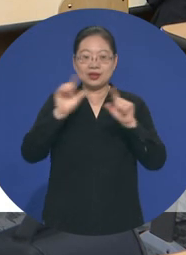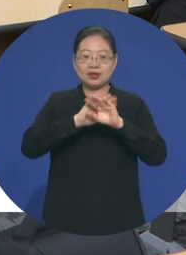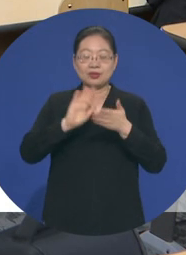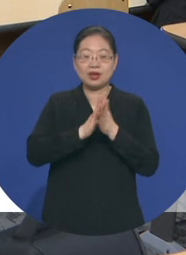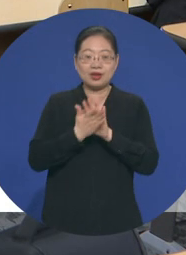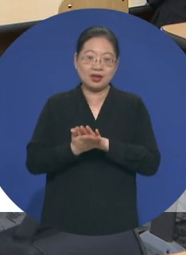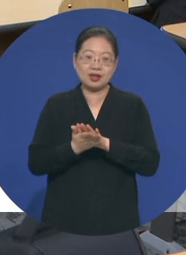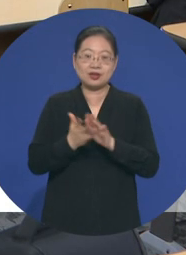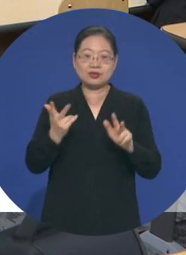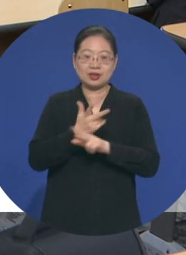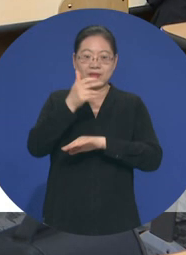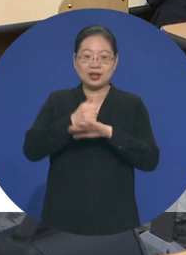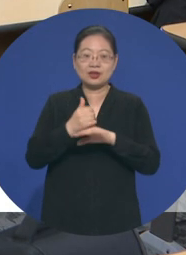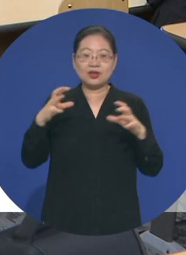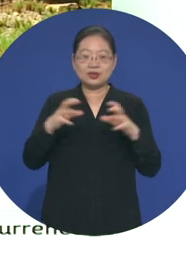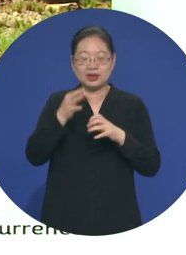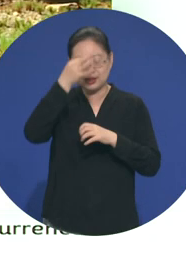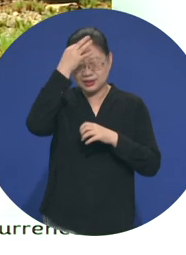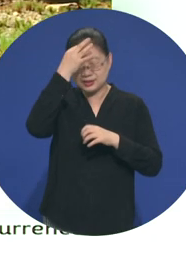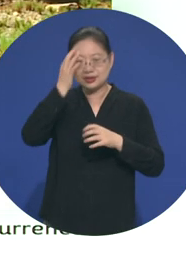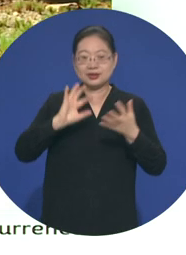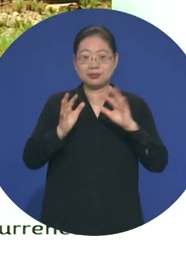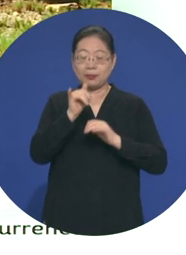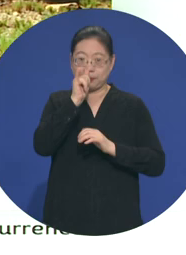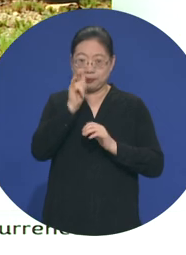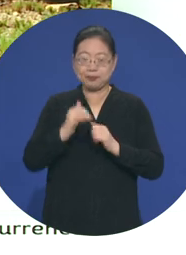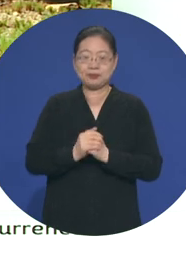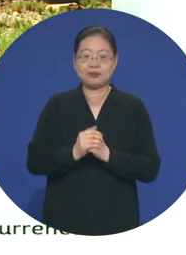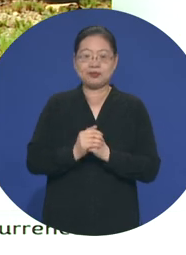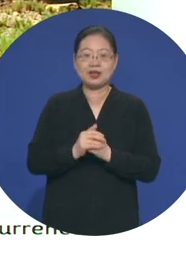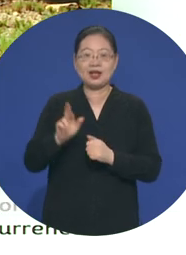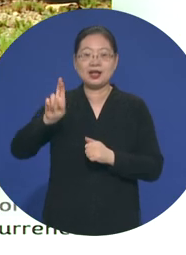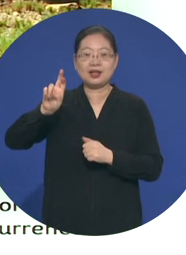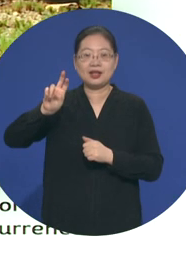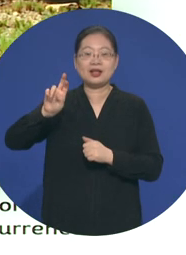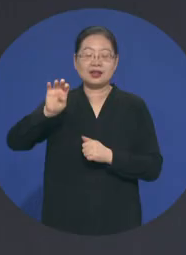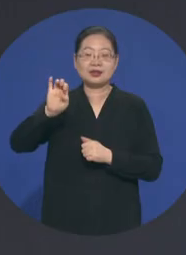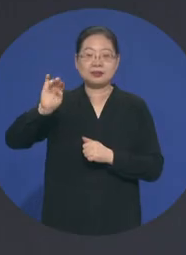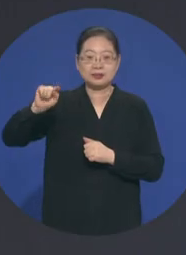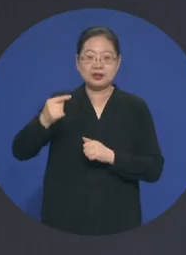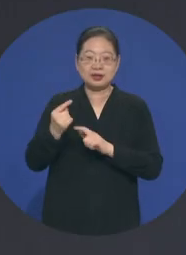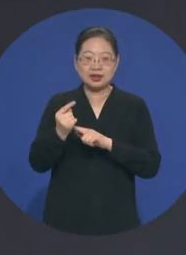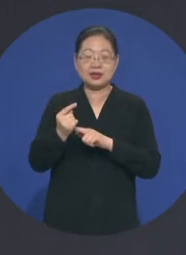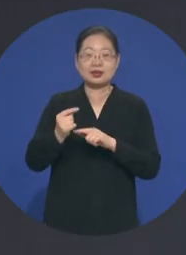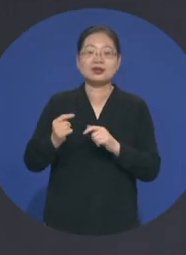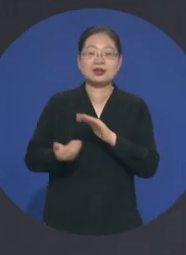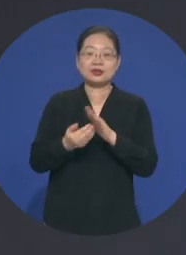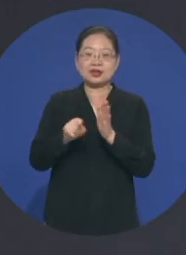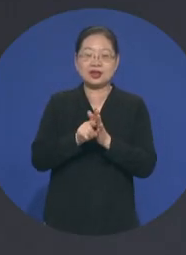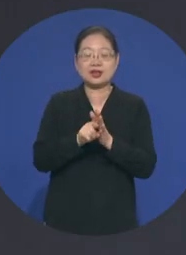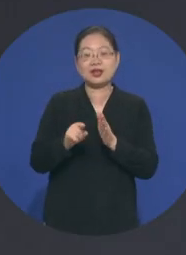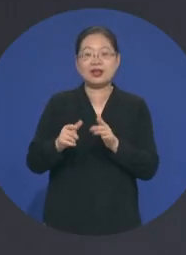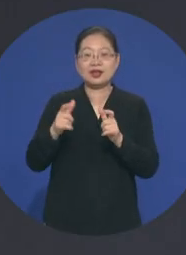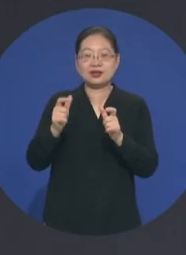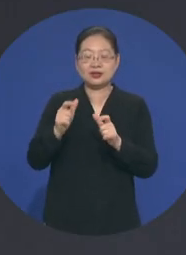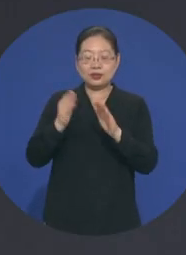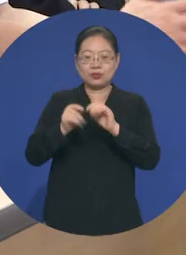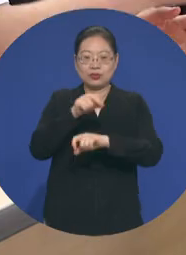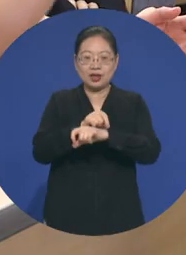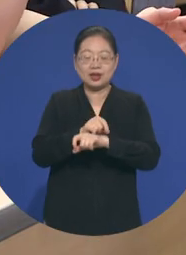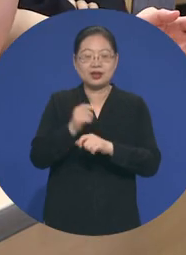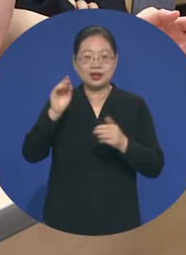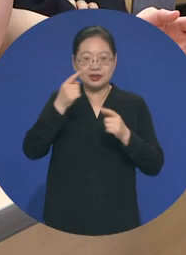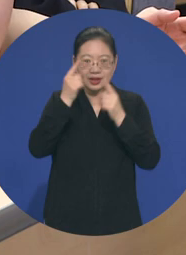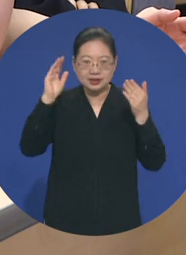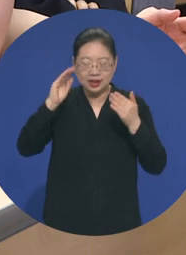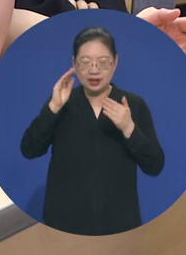이번 기후변화 주간의 마무리인 융합기술 심포지엄이 지었습니다. 아리베 달성을 위해 시군 공무원과 대학생, 환경기술인